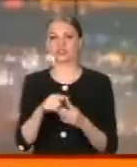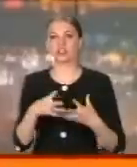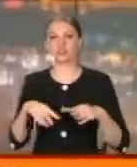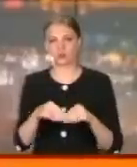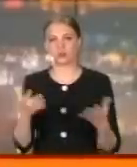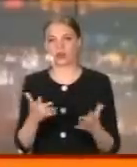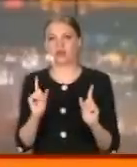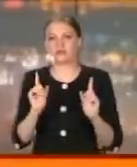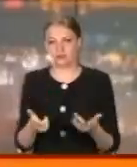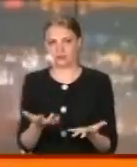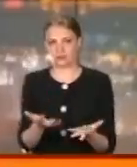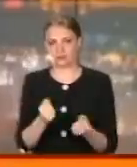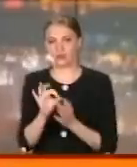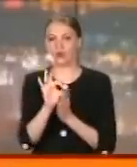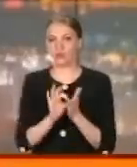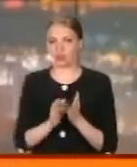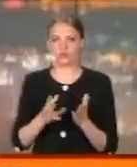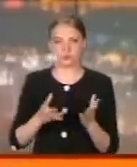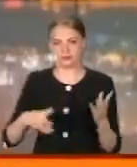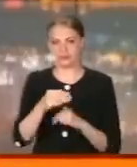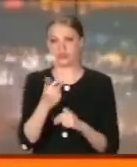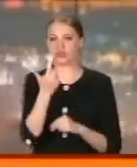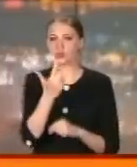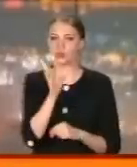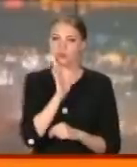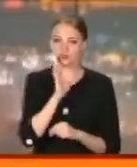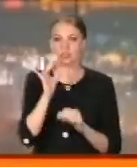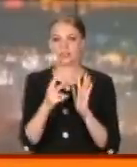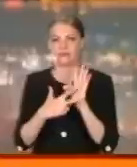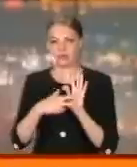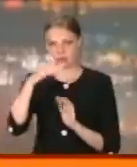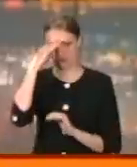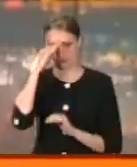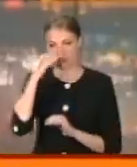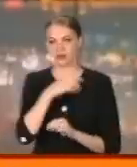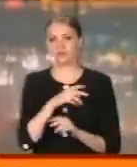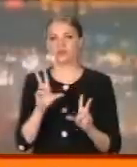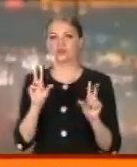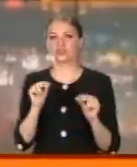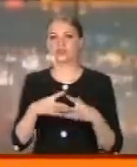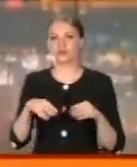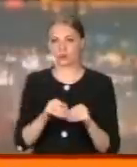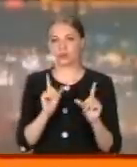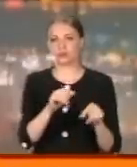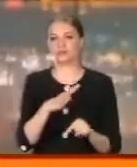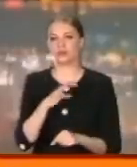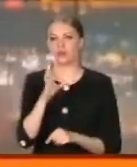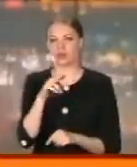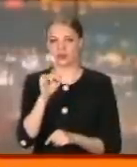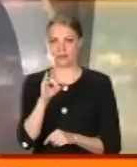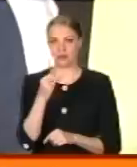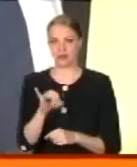яка наважилась прихистити одразу в себе всіх 3 дівчаток і 8 хлопчиків. Щасливу родину навідала Олена